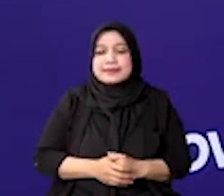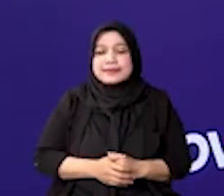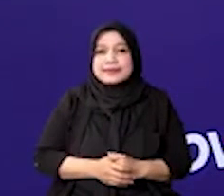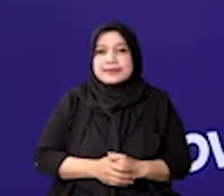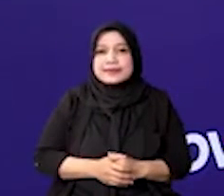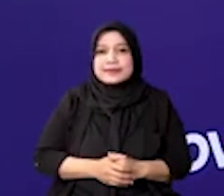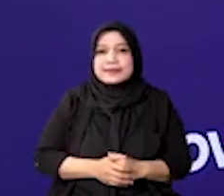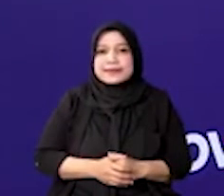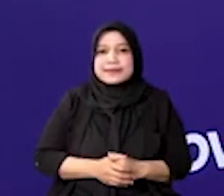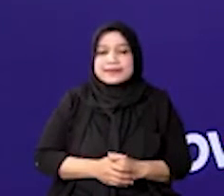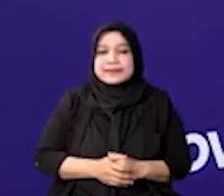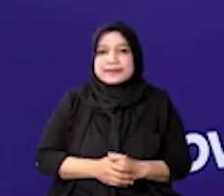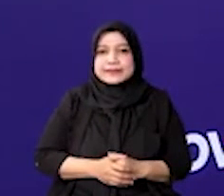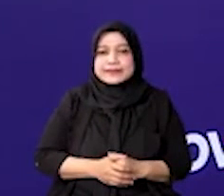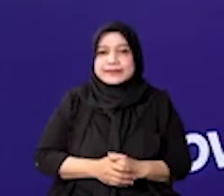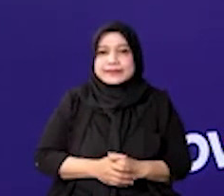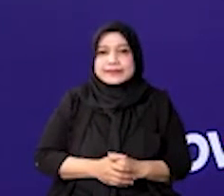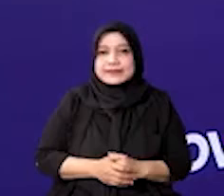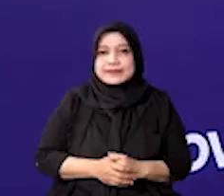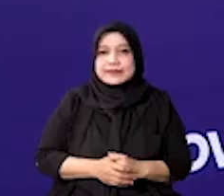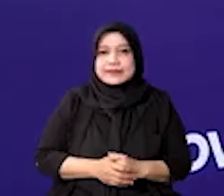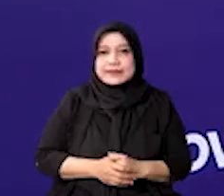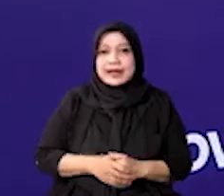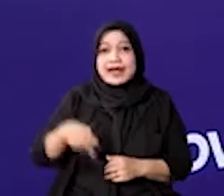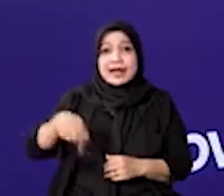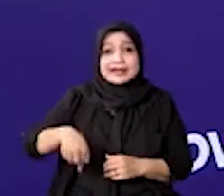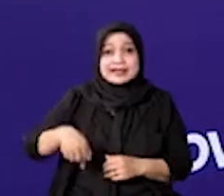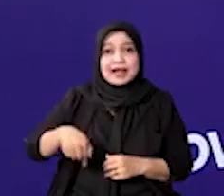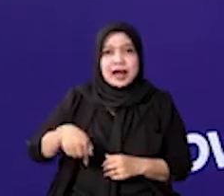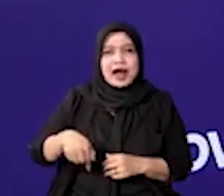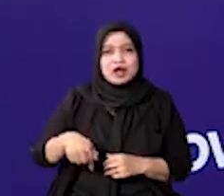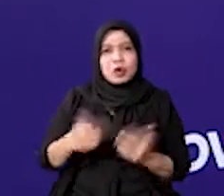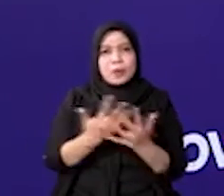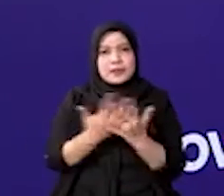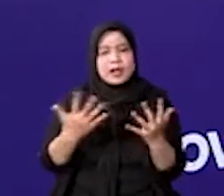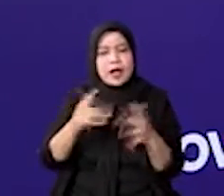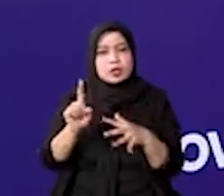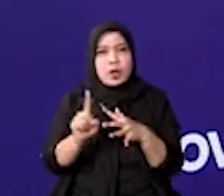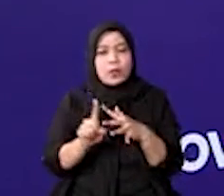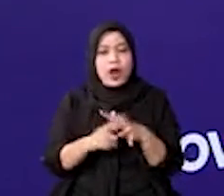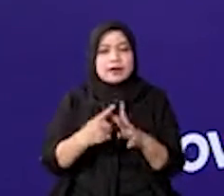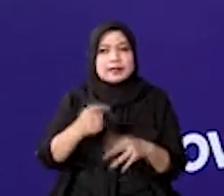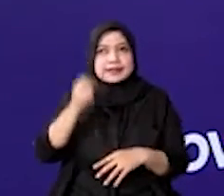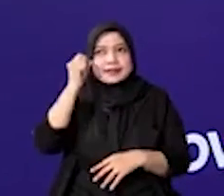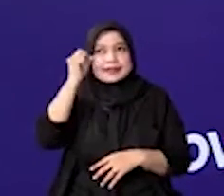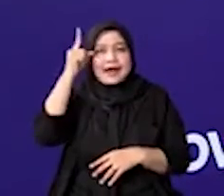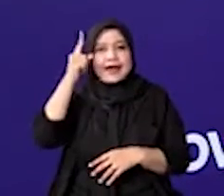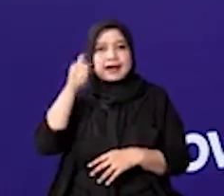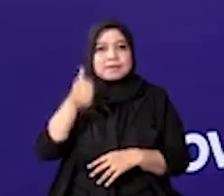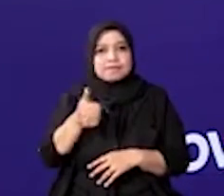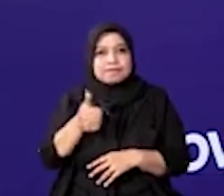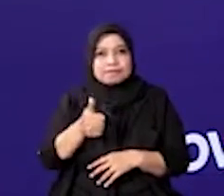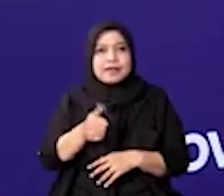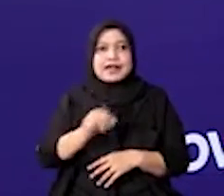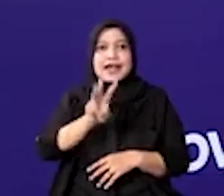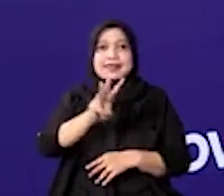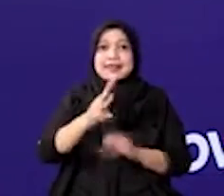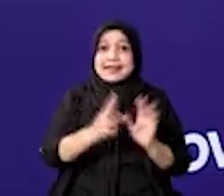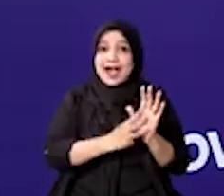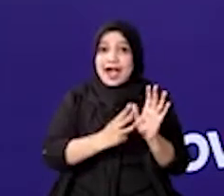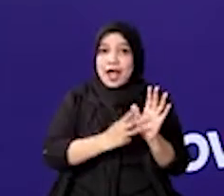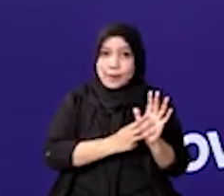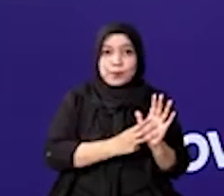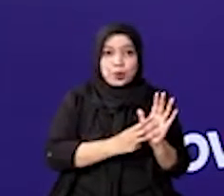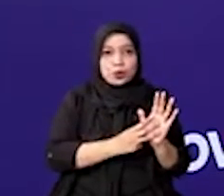E sekarang ini eh apa meskipun sudah e ada tingkat kesadaran cukup baik ya dari masyarakat